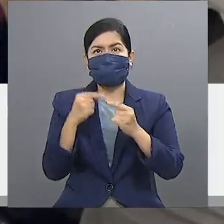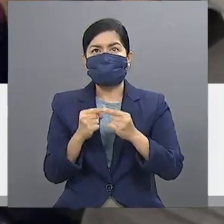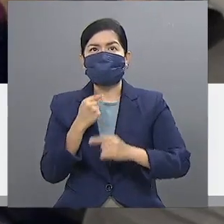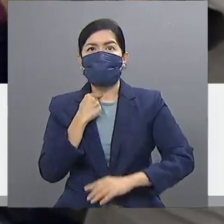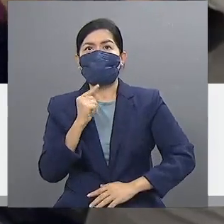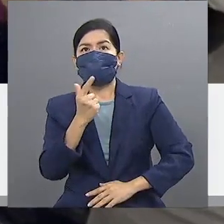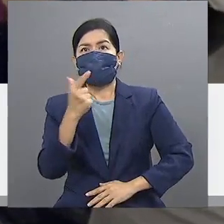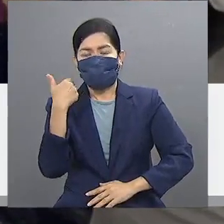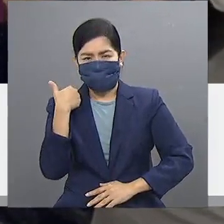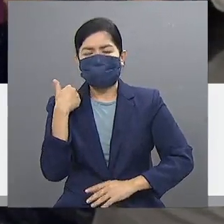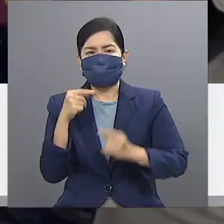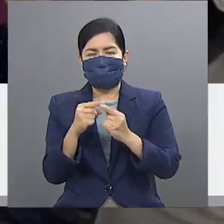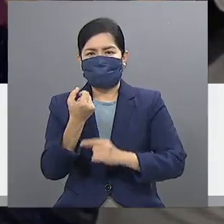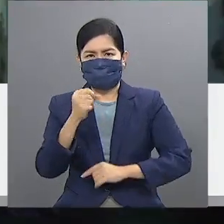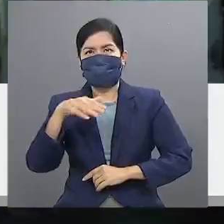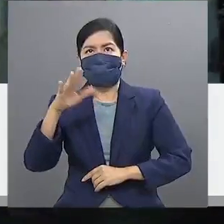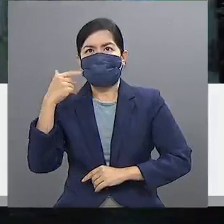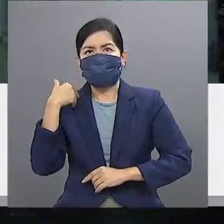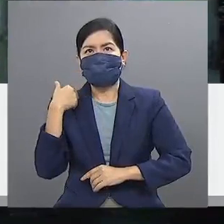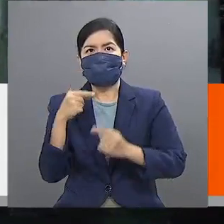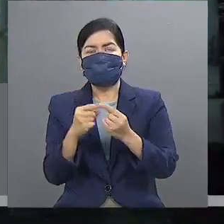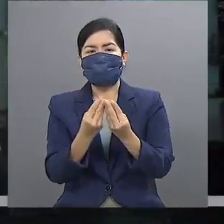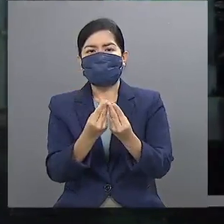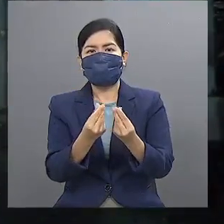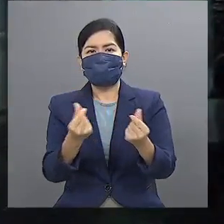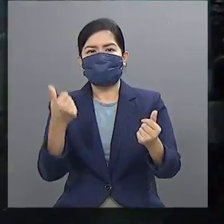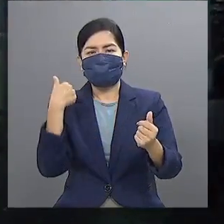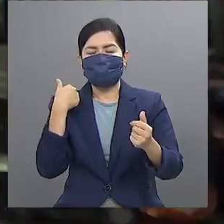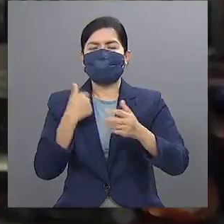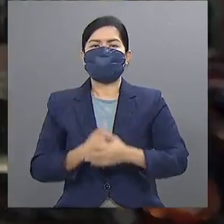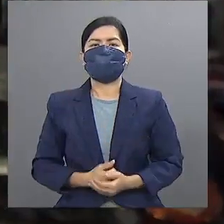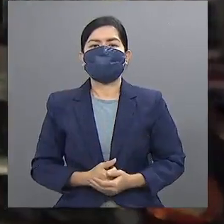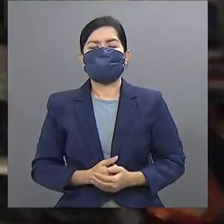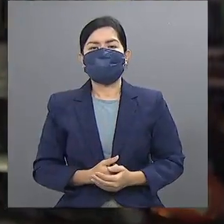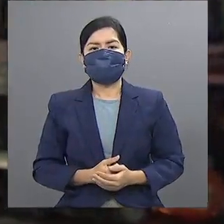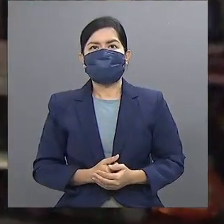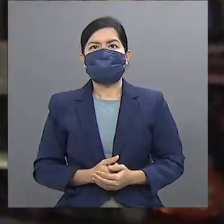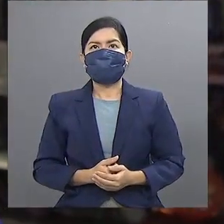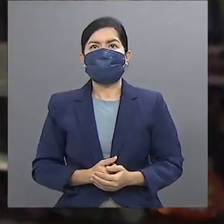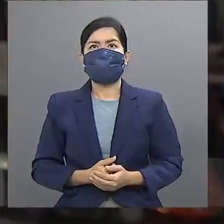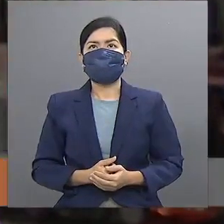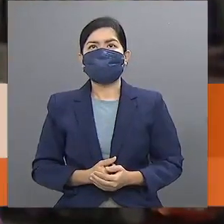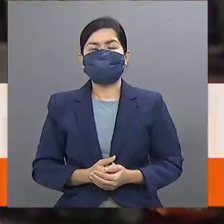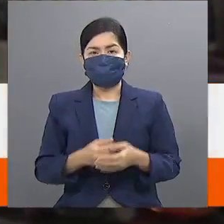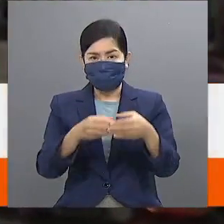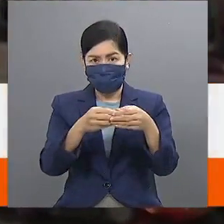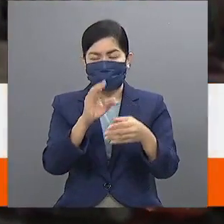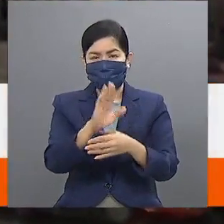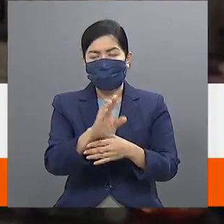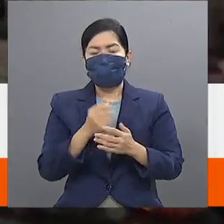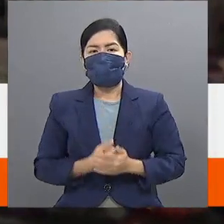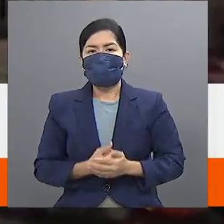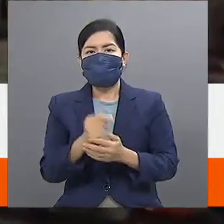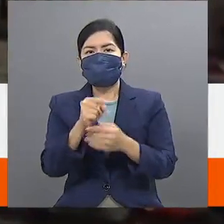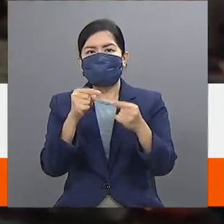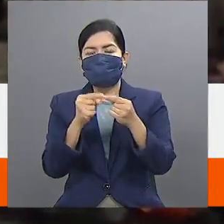ทถูกเพลิงเผาไหม้จนละลายจับเป็นก้อนค่ะ เจ้าหน้าที่ดับเพลิงเจอก็ออกมาแจ้งกู้ภัยกู้ภัยก็ทำการประสานไปเ